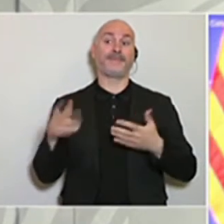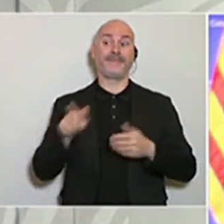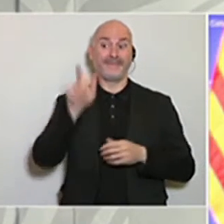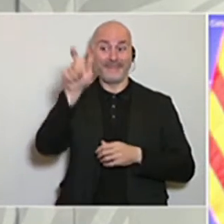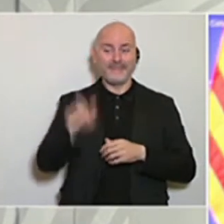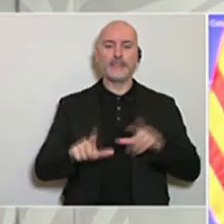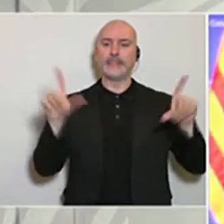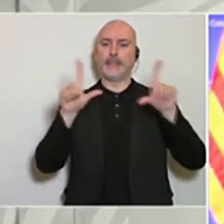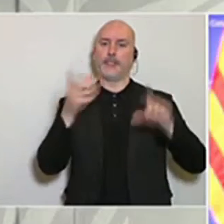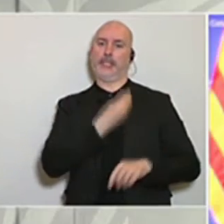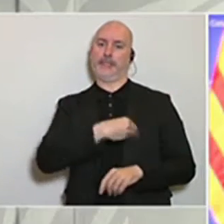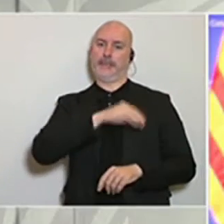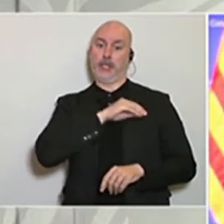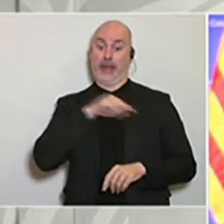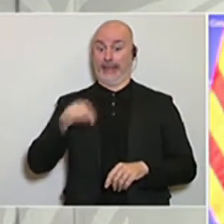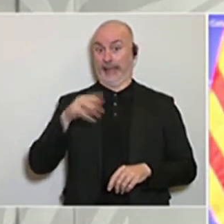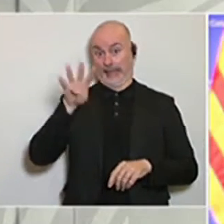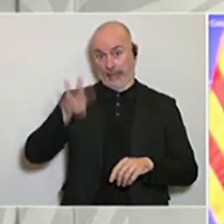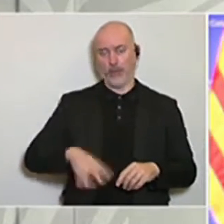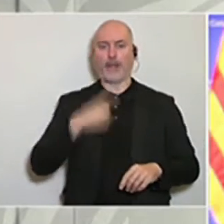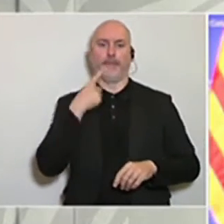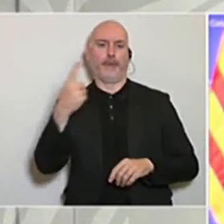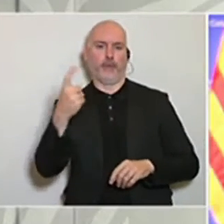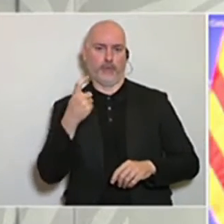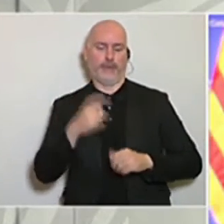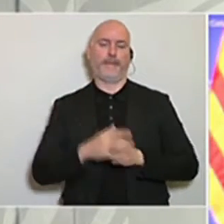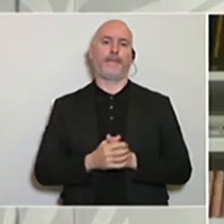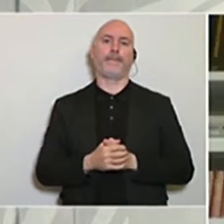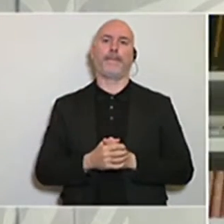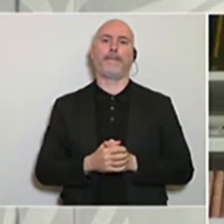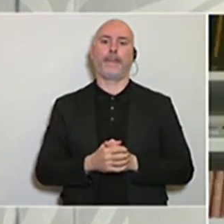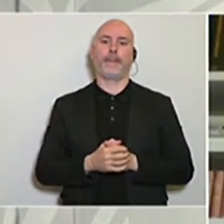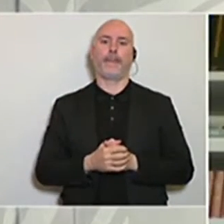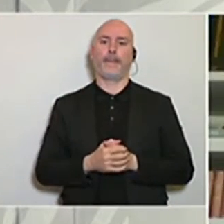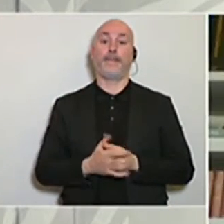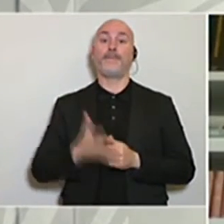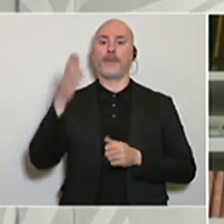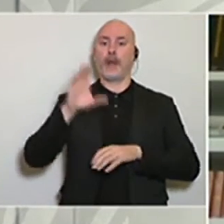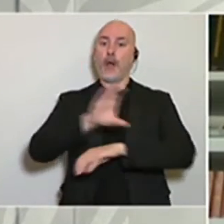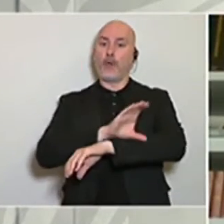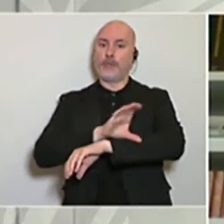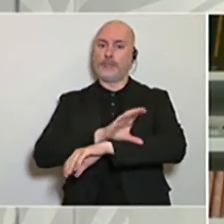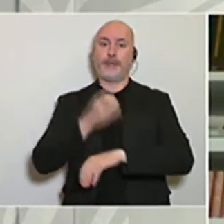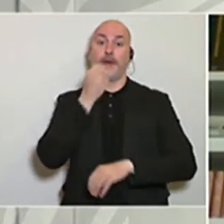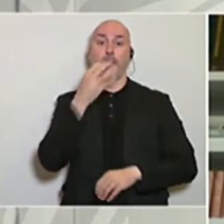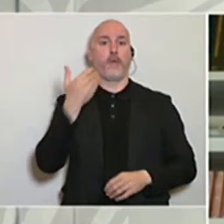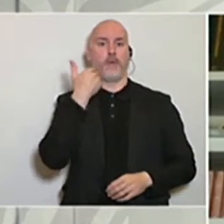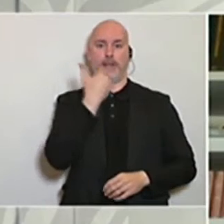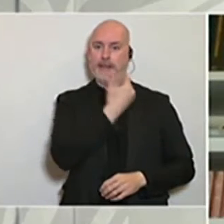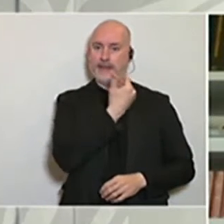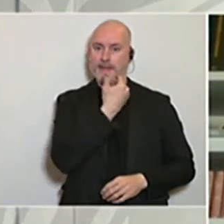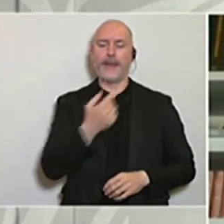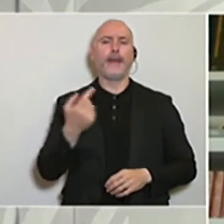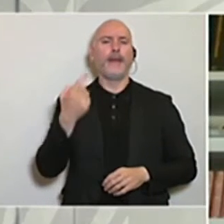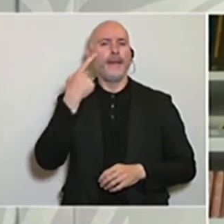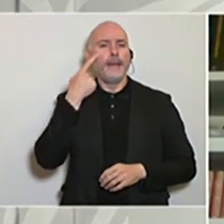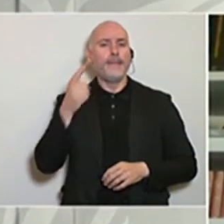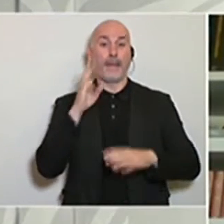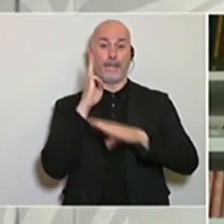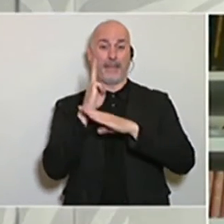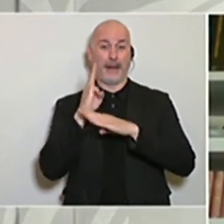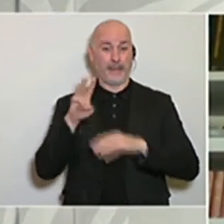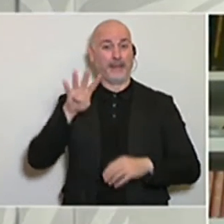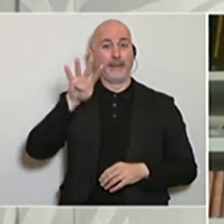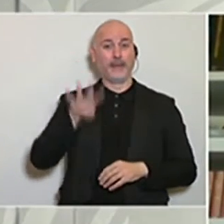Falgàs, de Televisió Espanyola a Catalunya. Endavant. Sí, consellera, molt bona tarda. Miri, el Parlament de